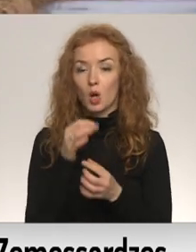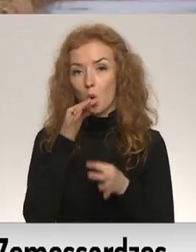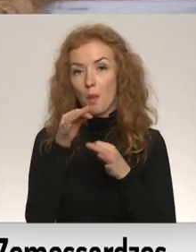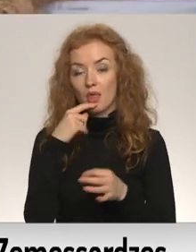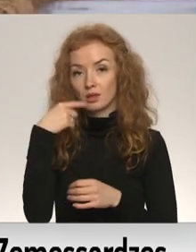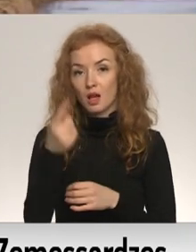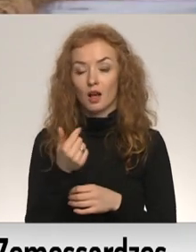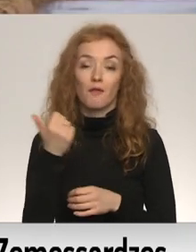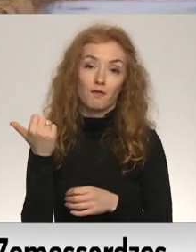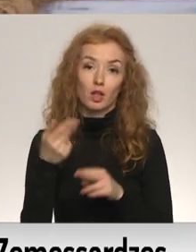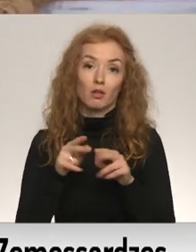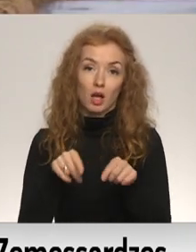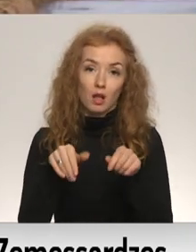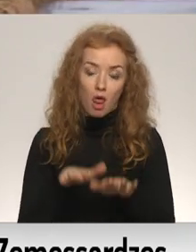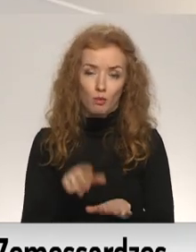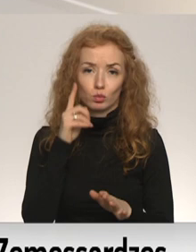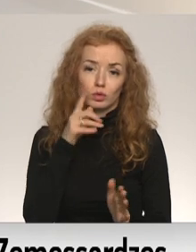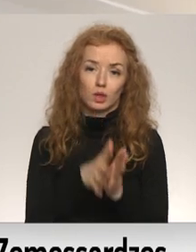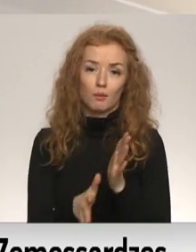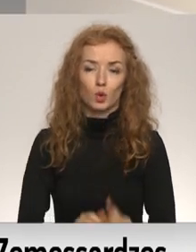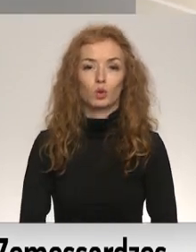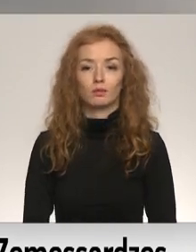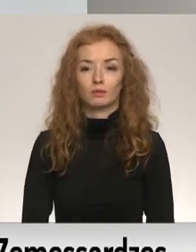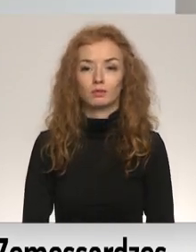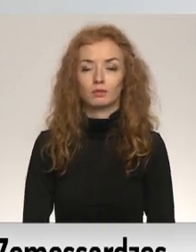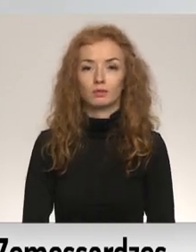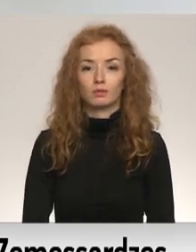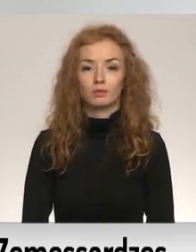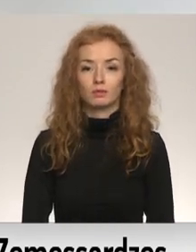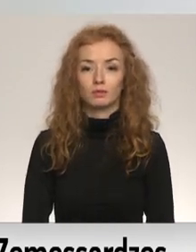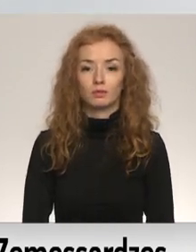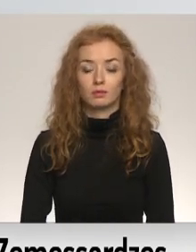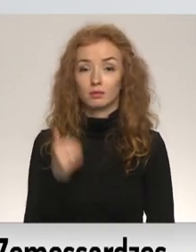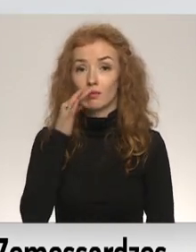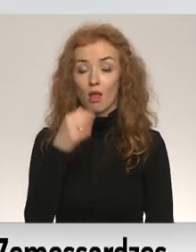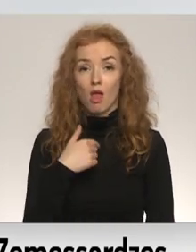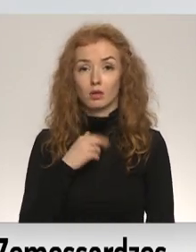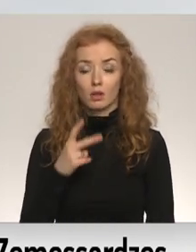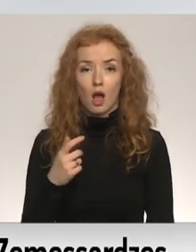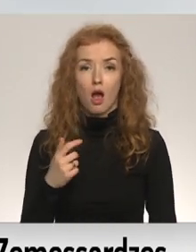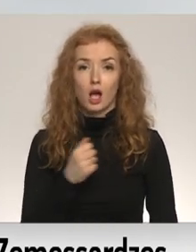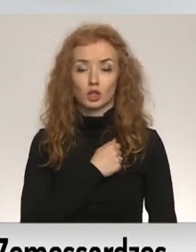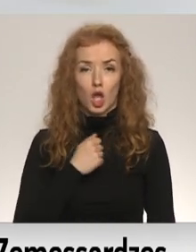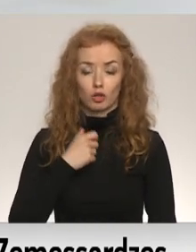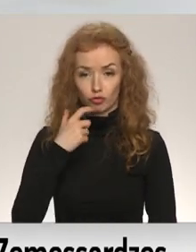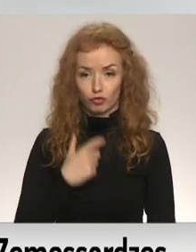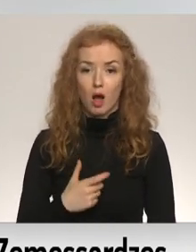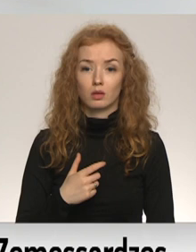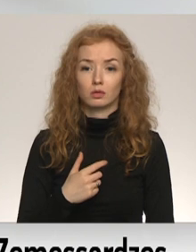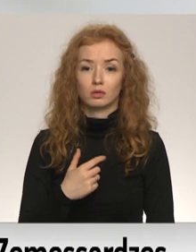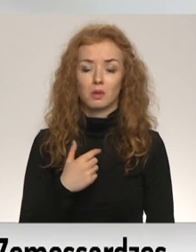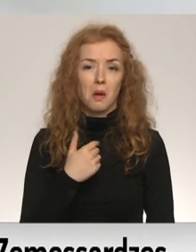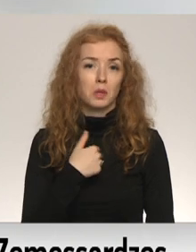saka, viņam šāds lēmums esot saprotams. Es sergeants, man, teiksim, tā juridiskā bāze